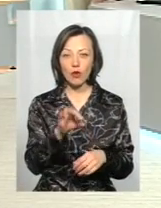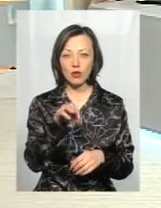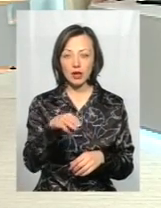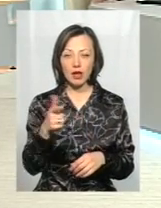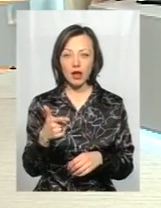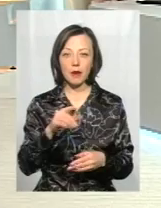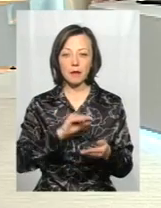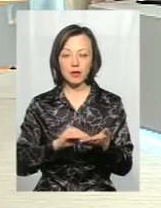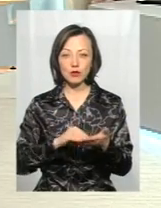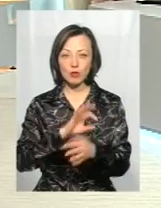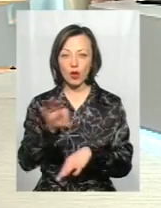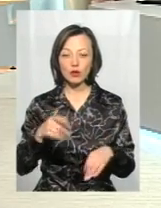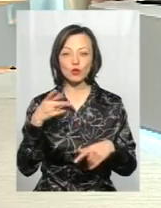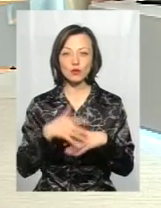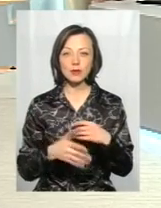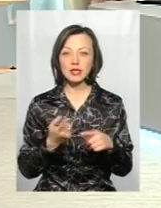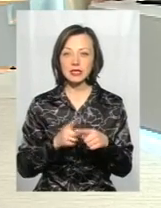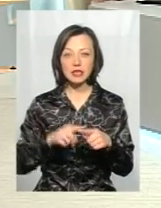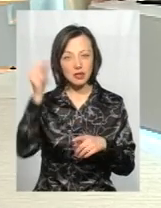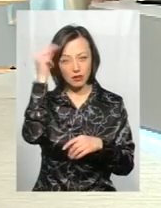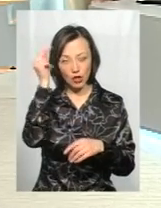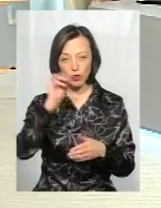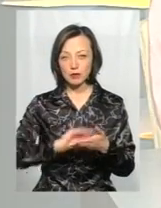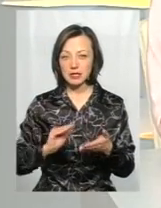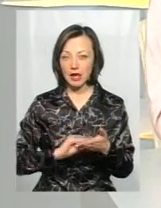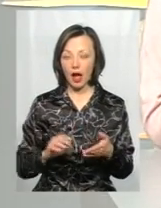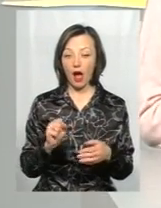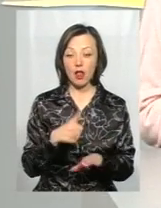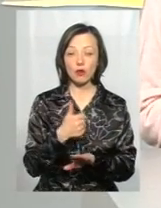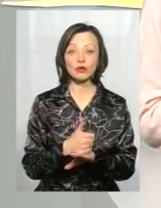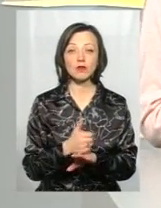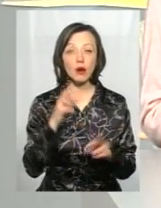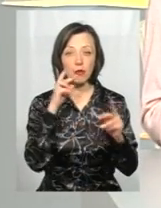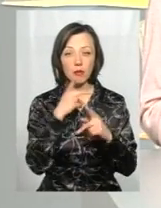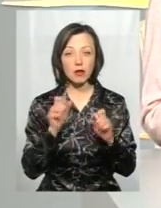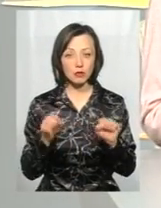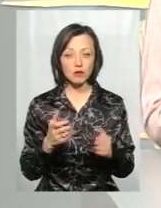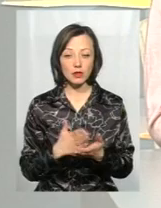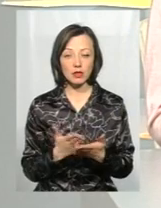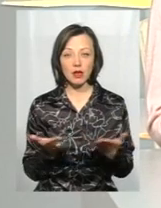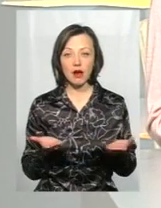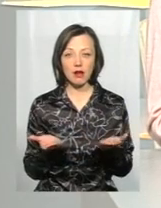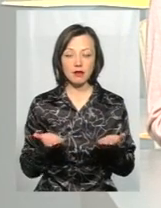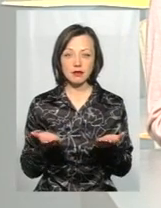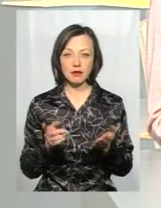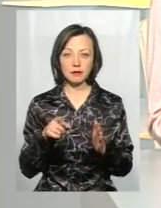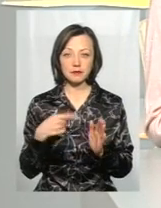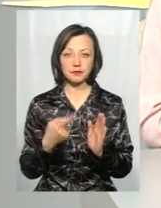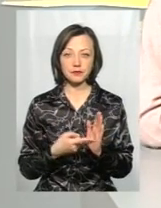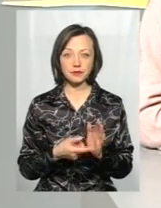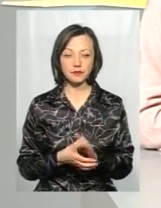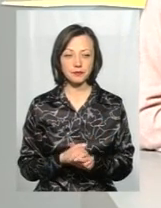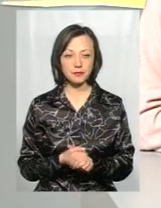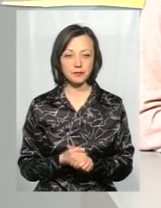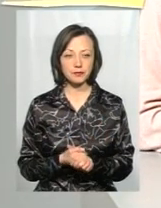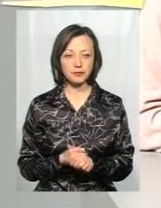пишуть проекти? Ми розуміємо, що це люди тільки навчаються писати, але от основна помилка, можливо, є якась притаманна для